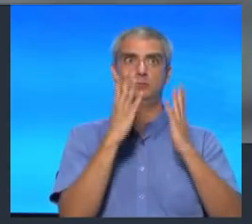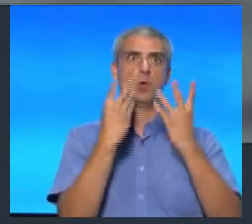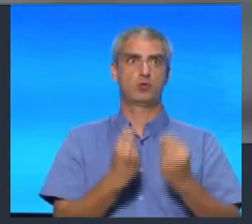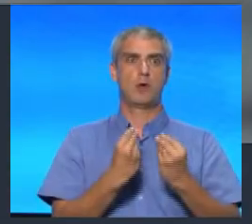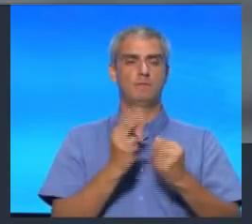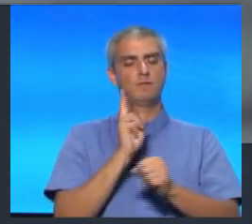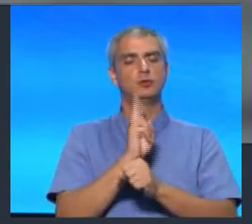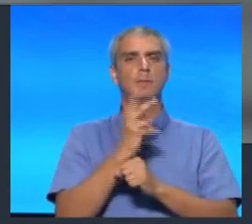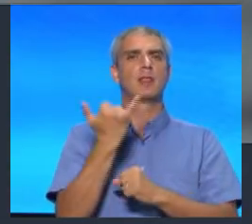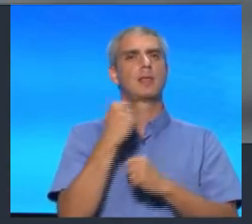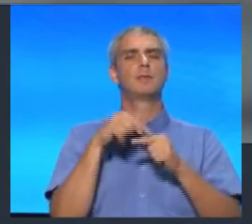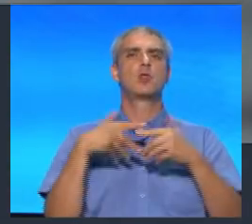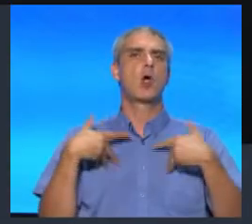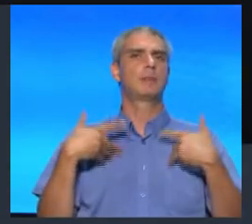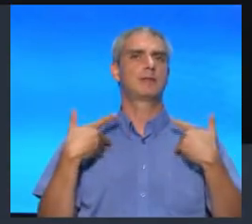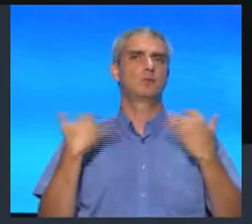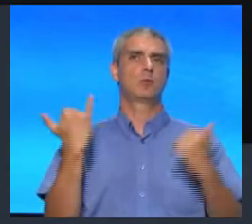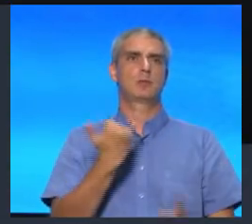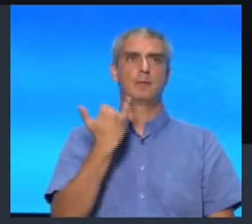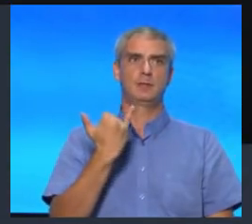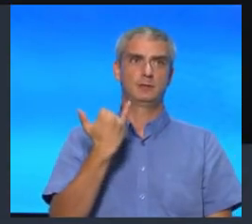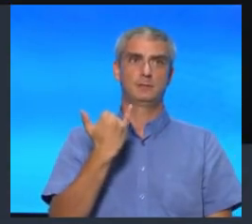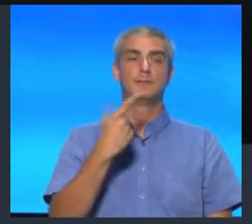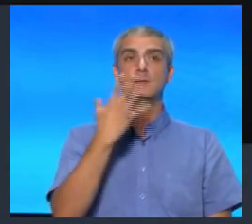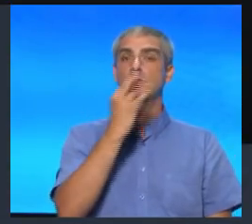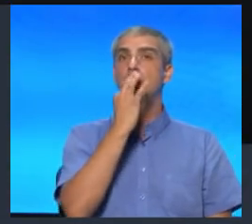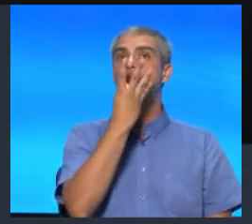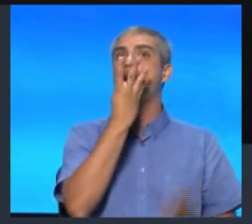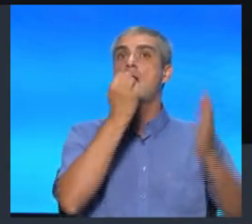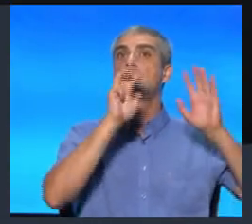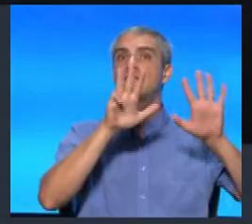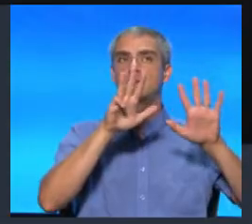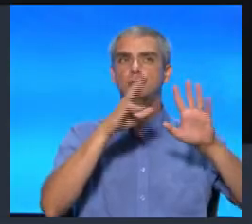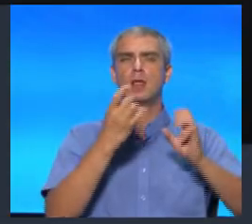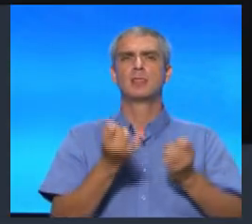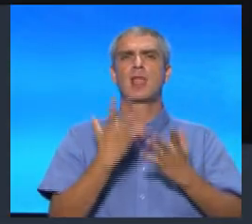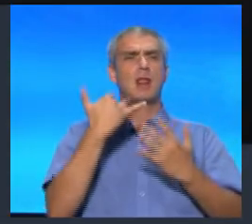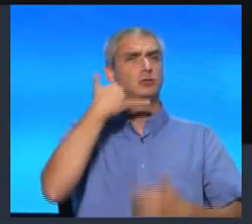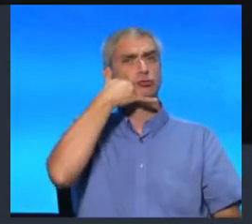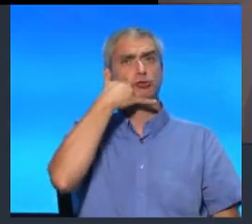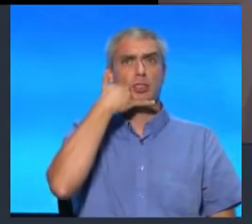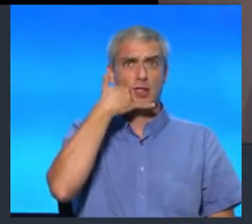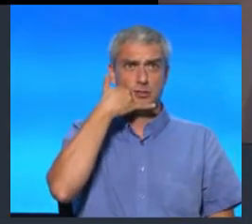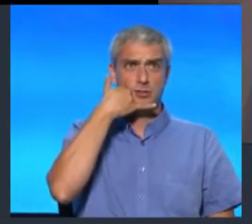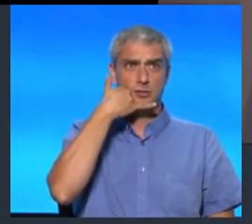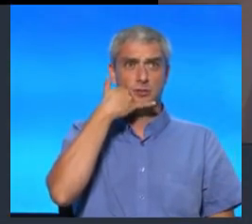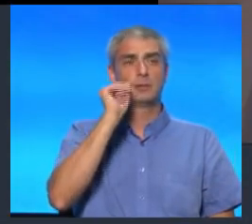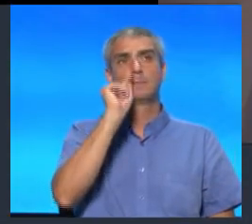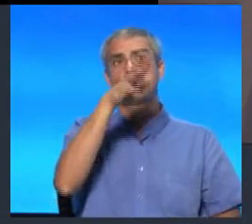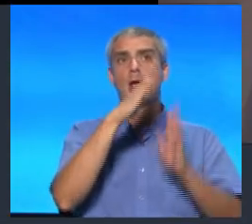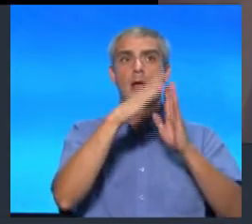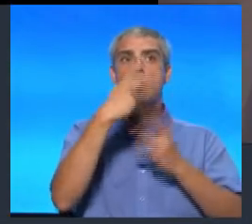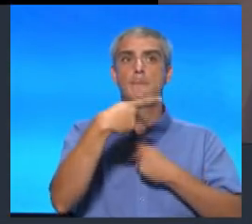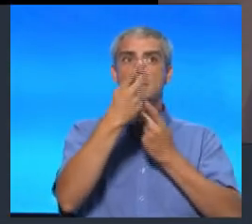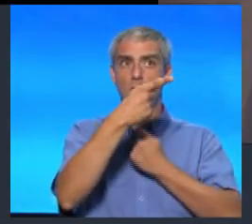ושמרה תמיד על אופטימיות ושמחת חיים. הייתה בת 49 כשלקטה בדלקת בדרכי השתן. הגיעה לבית החולים